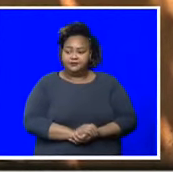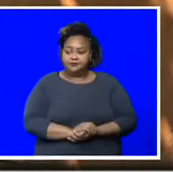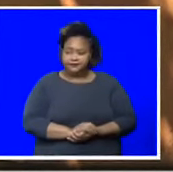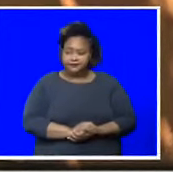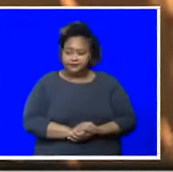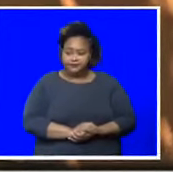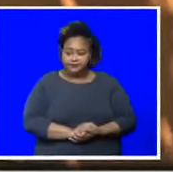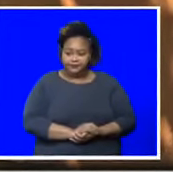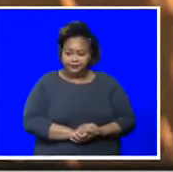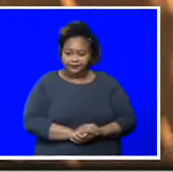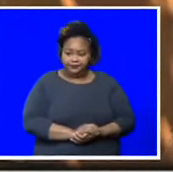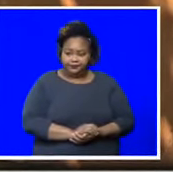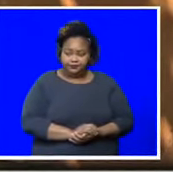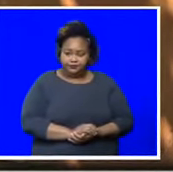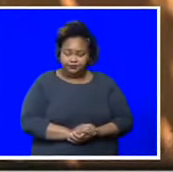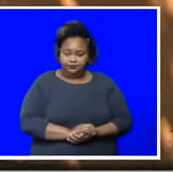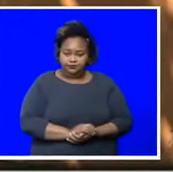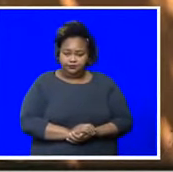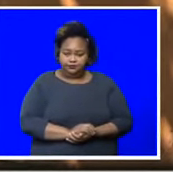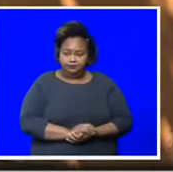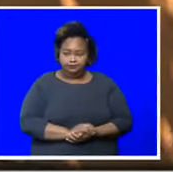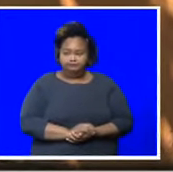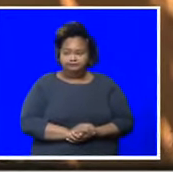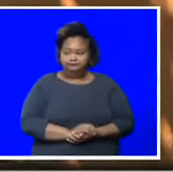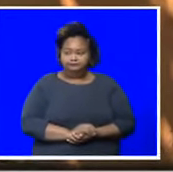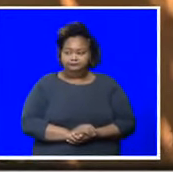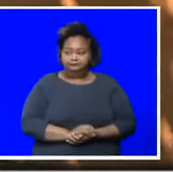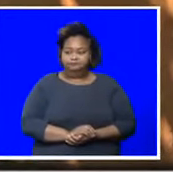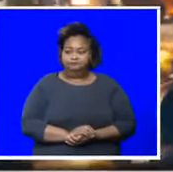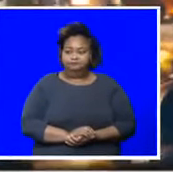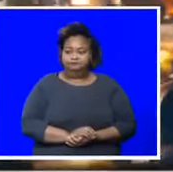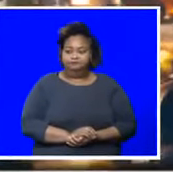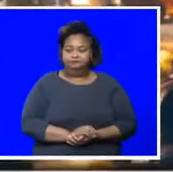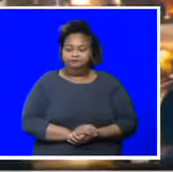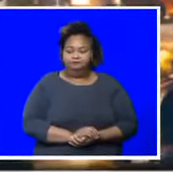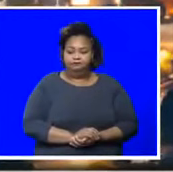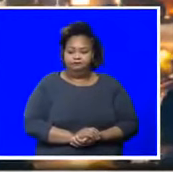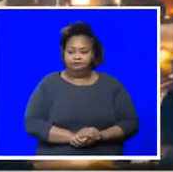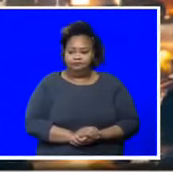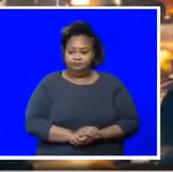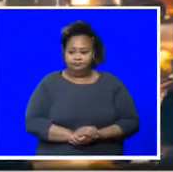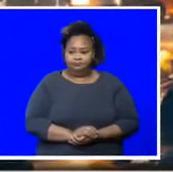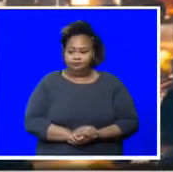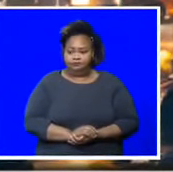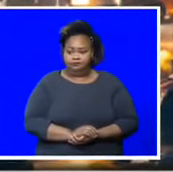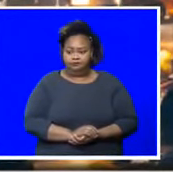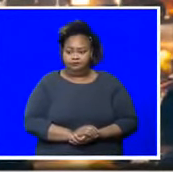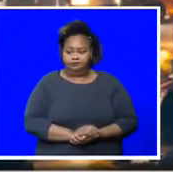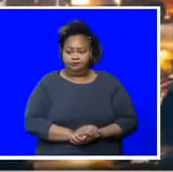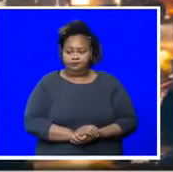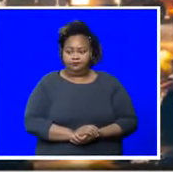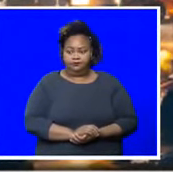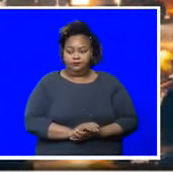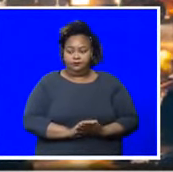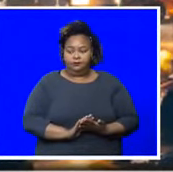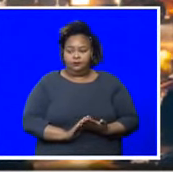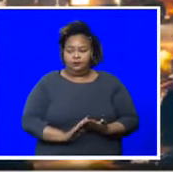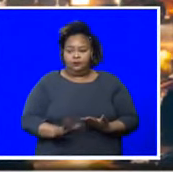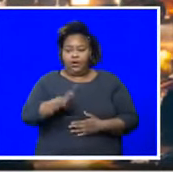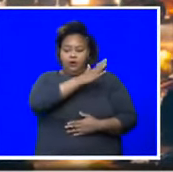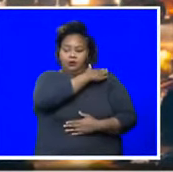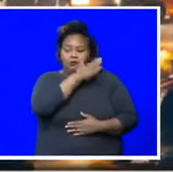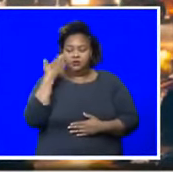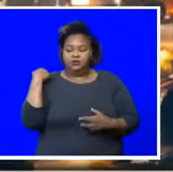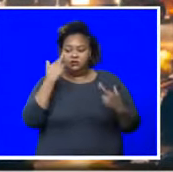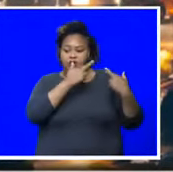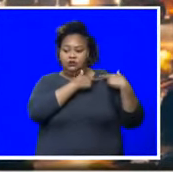etinzabeni kubika thembelihle emagutshwa tithombe ngithemba shabanguye big band Induna yeti 17 nenhlala kahle phela buthelezi